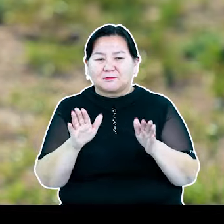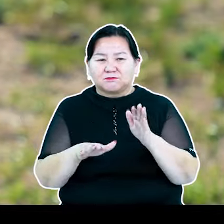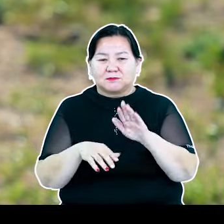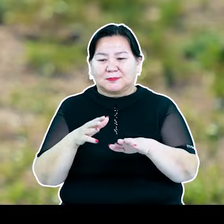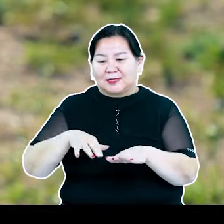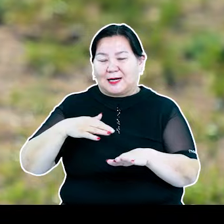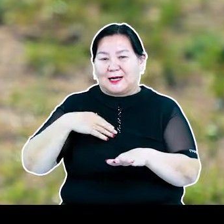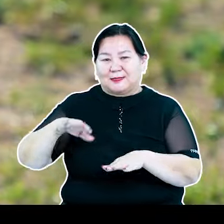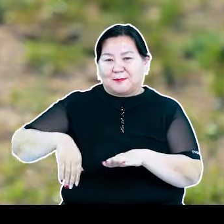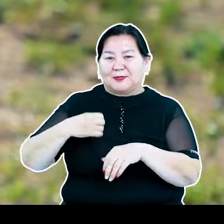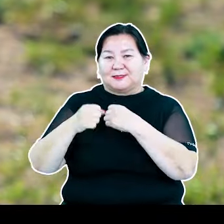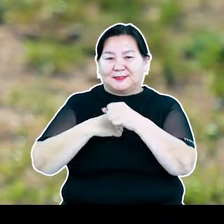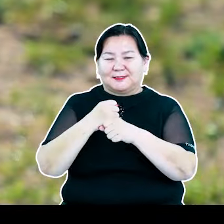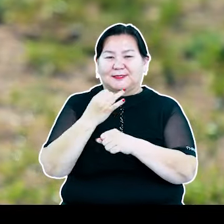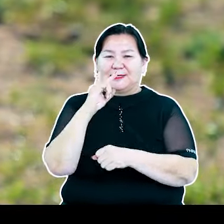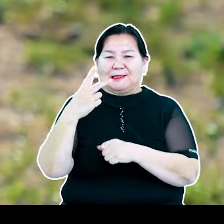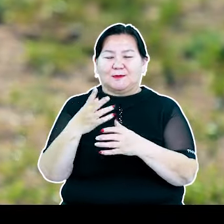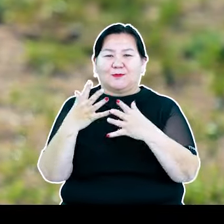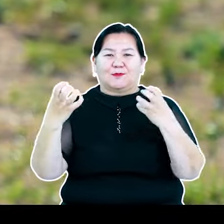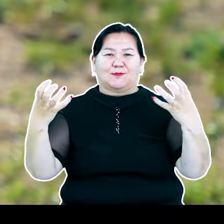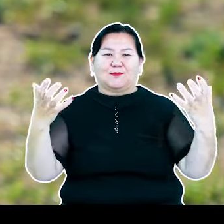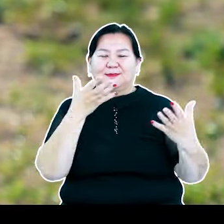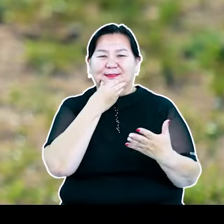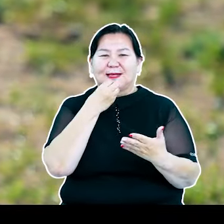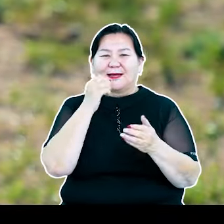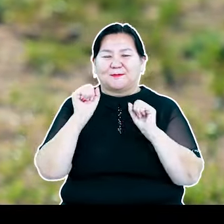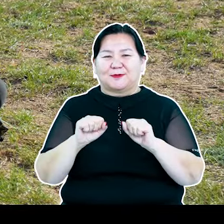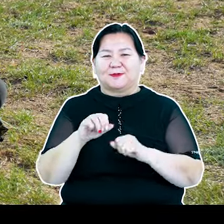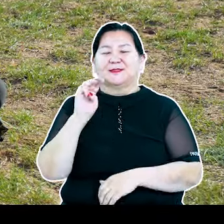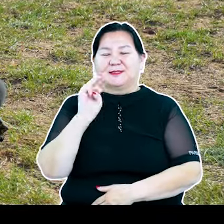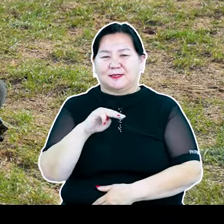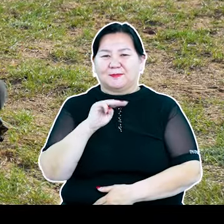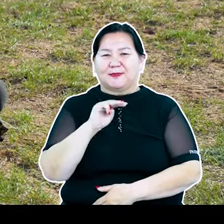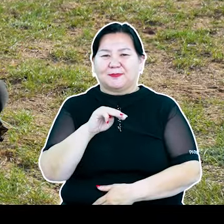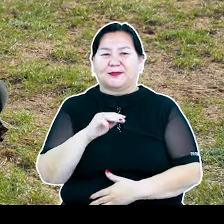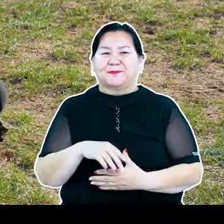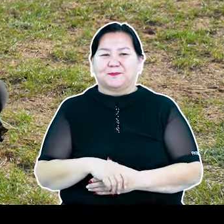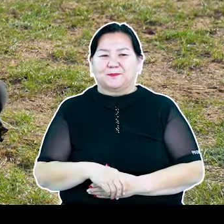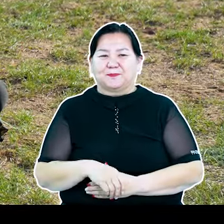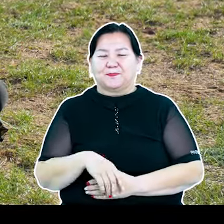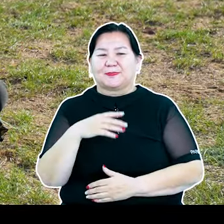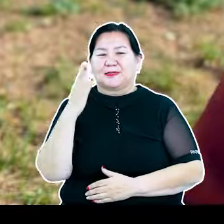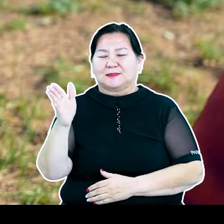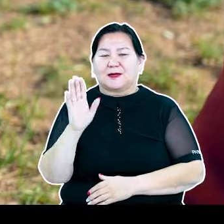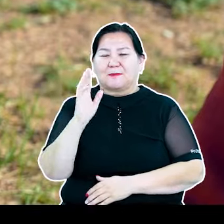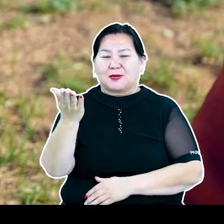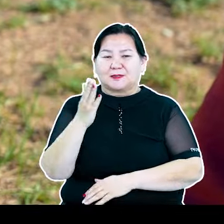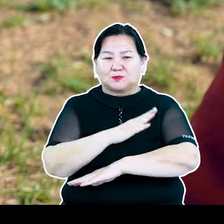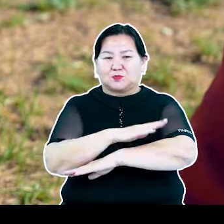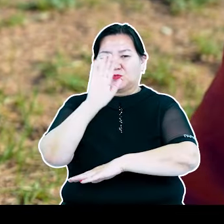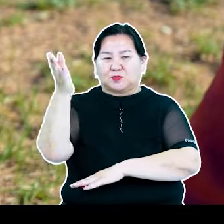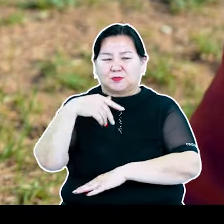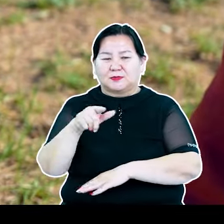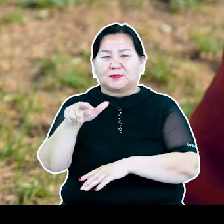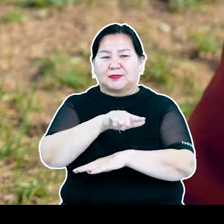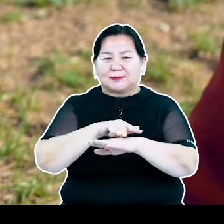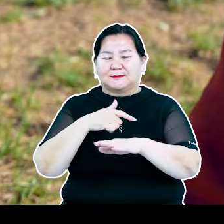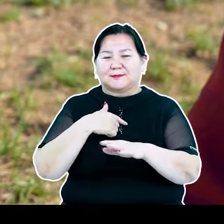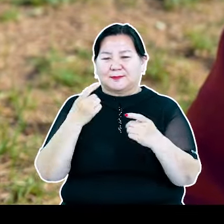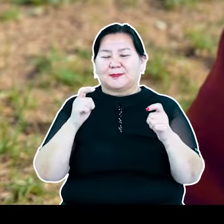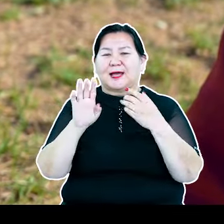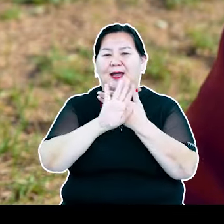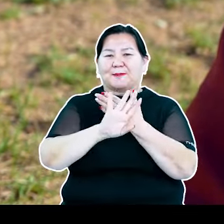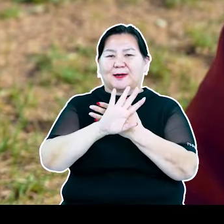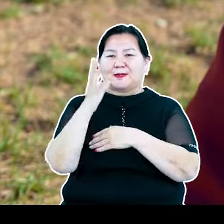татан марчин маань ирэх жил намайг ирэхэд илүү сайхан болсон байх байхаа. Тэг л үгүй яах. Чамайг байхгүй дөвөө бит хоёр энэ